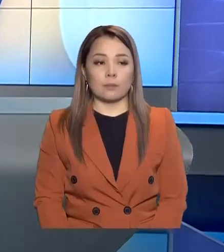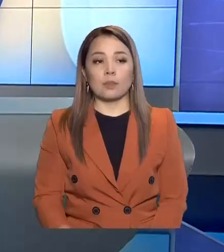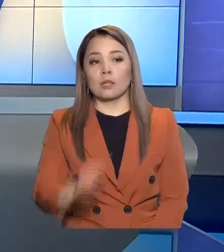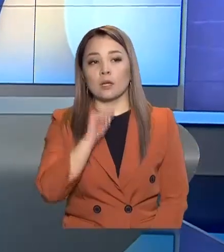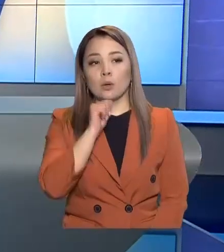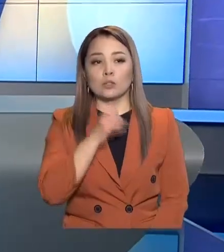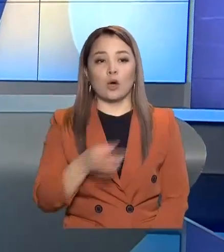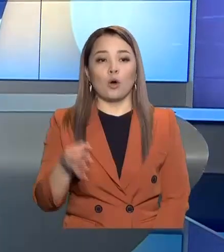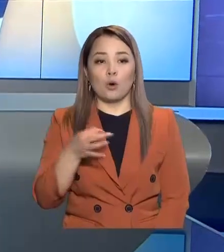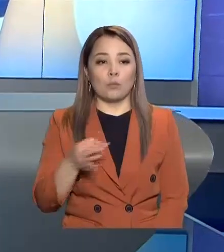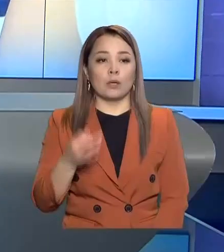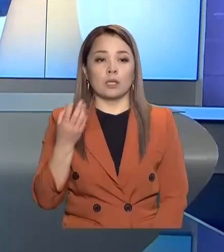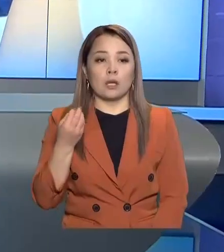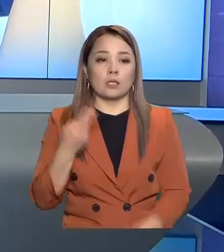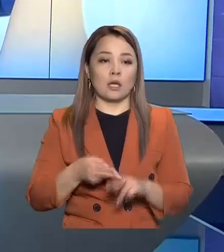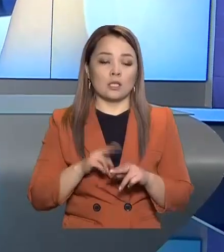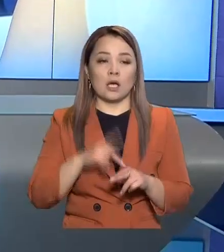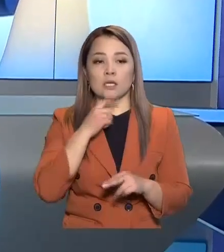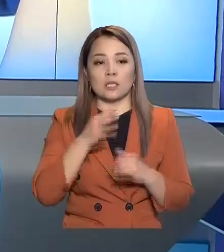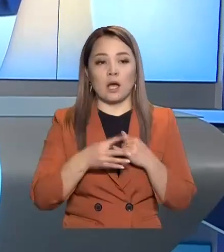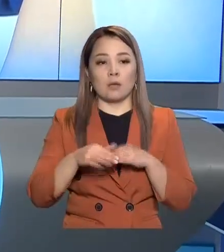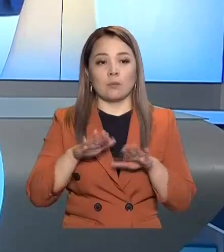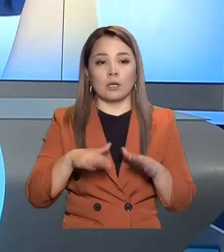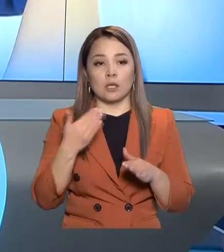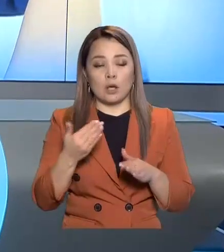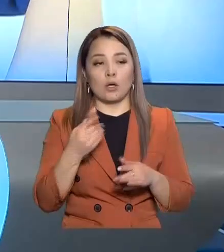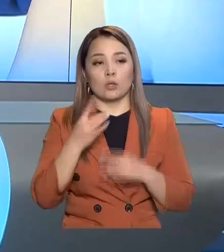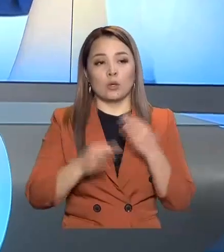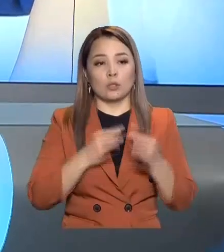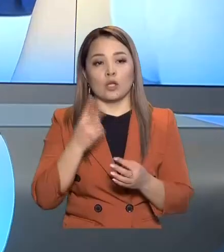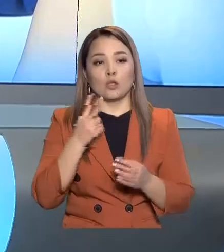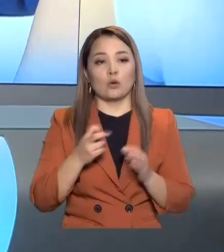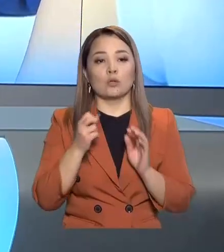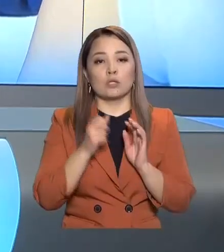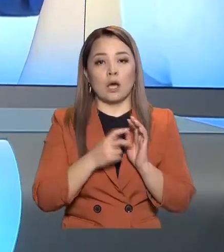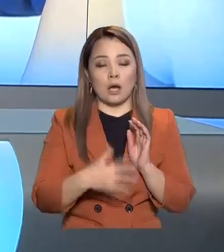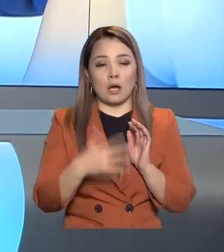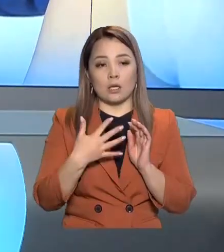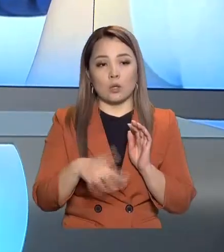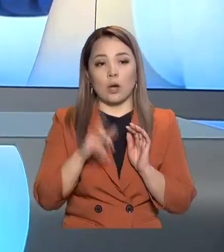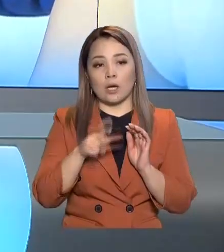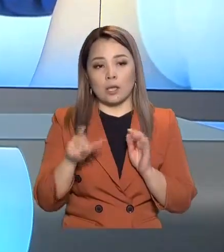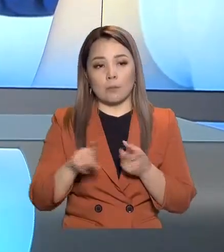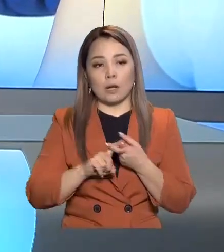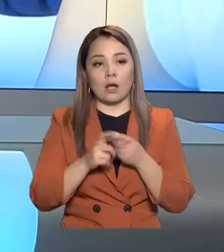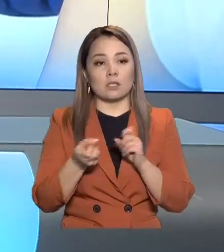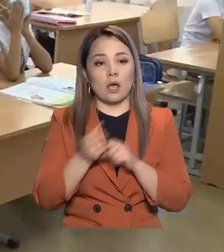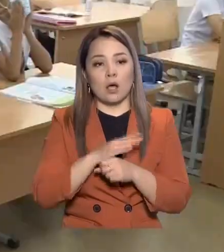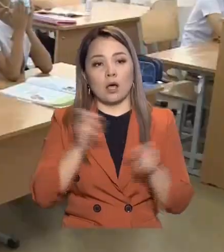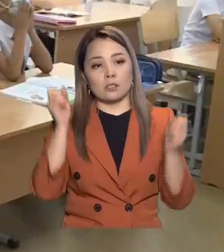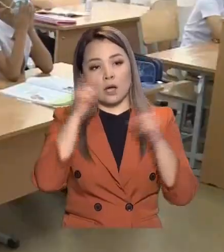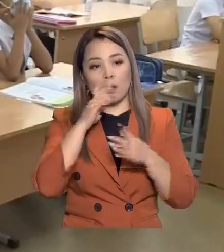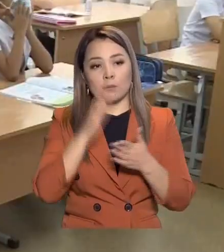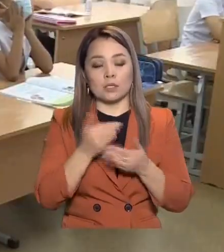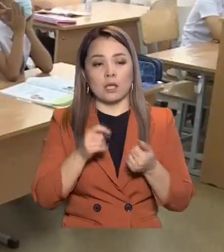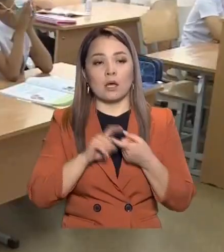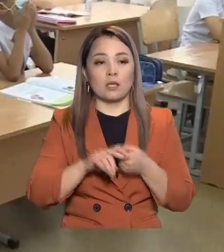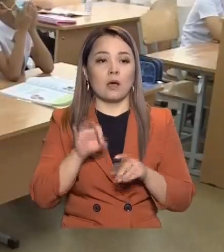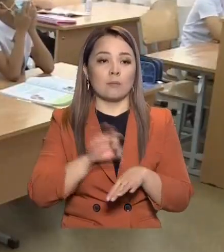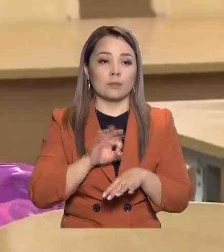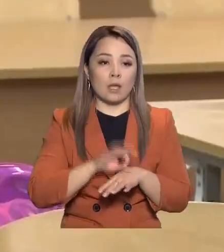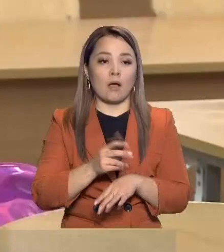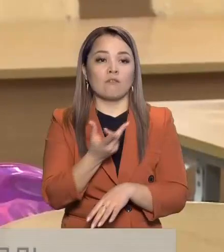Қостанай облысы әлі қызыл аймақта тұр. Соңғы тәулікте 250 адамнан коронавирус анықталған. Өңірде тұрғындарды індетке